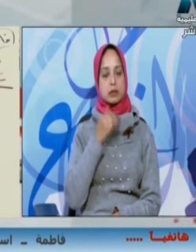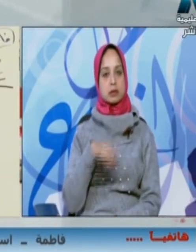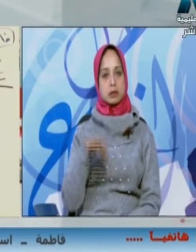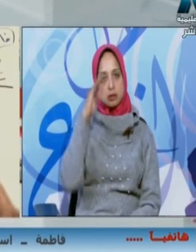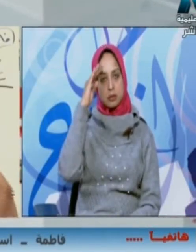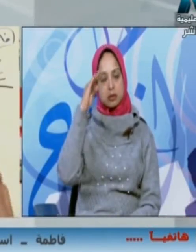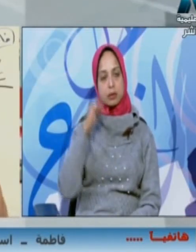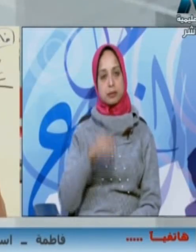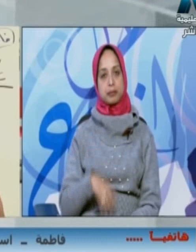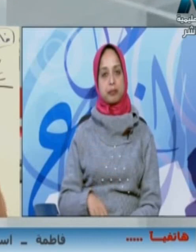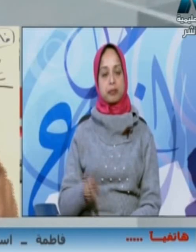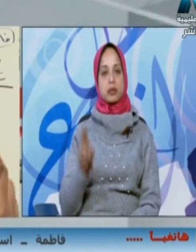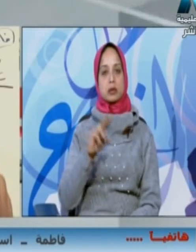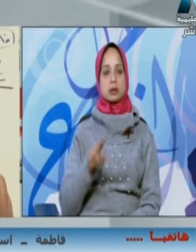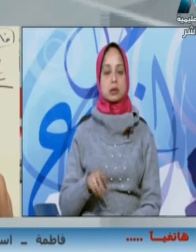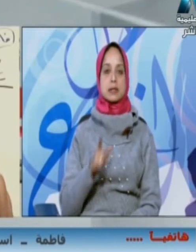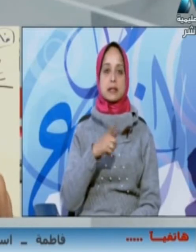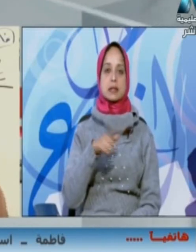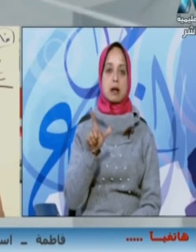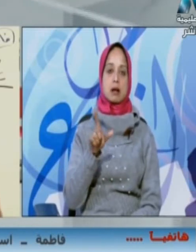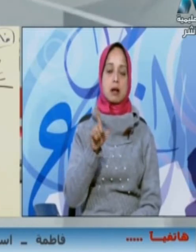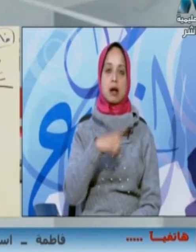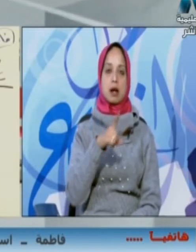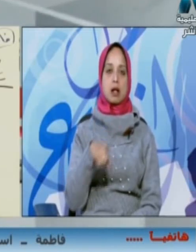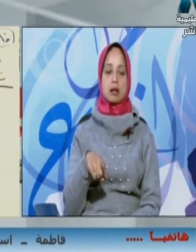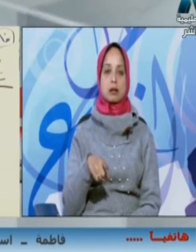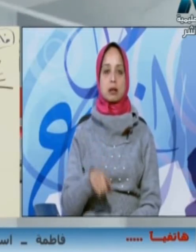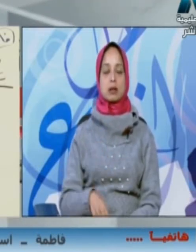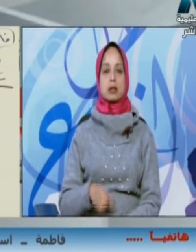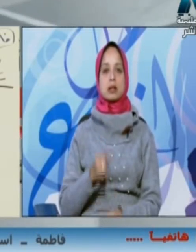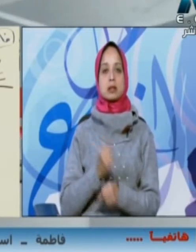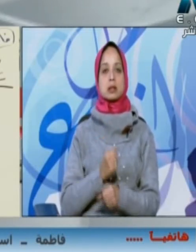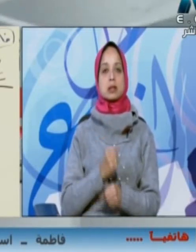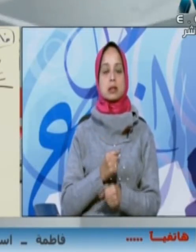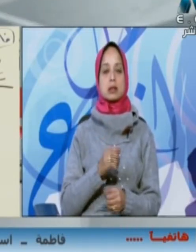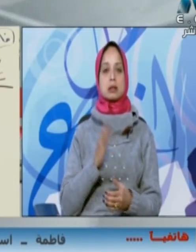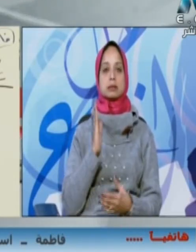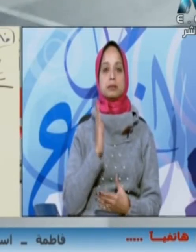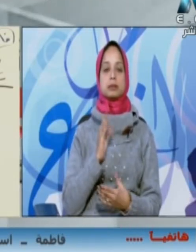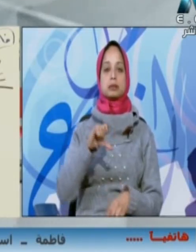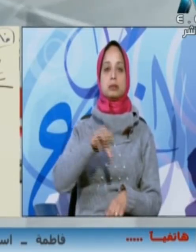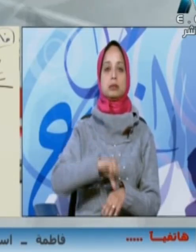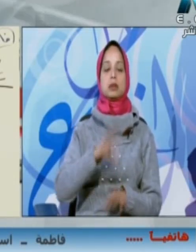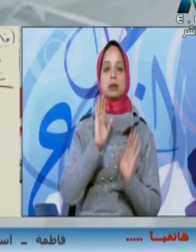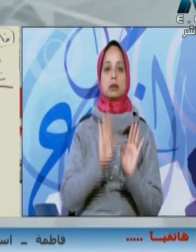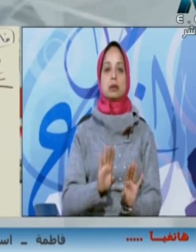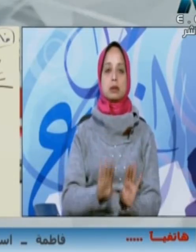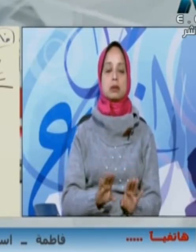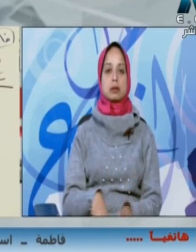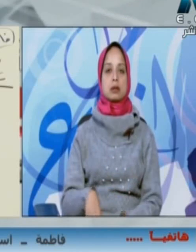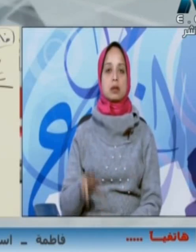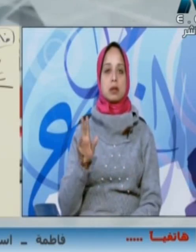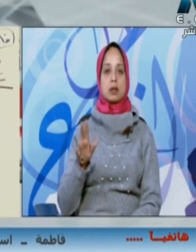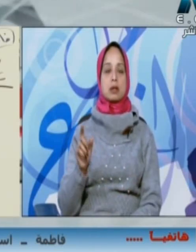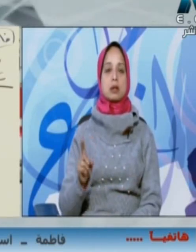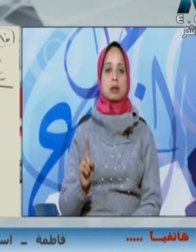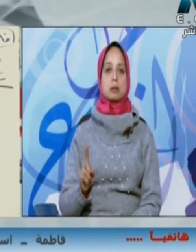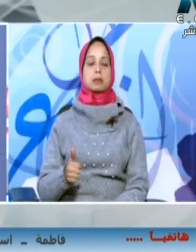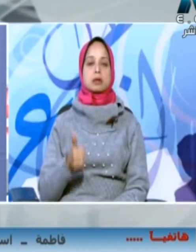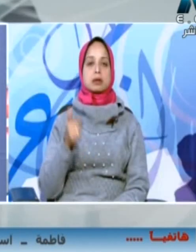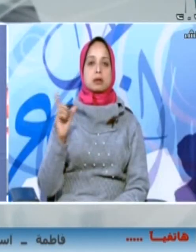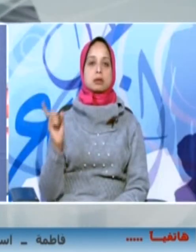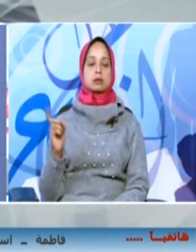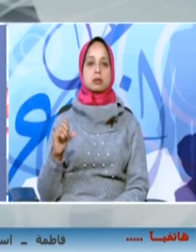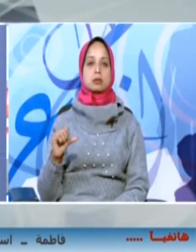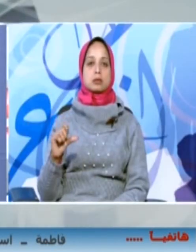فاطمة. تقول ايه؟ تم صح ولا غلط؟ تم تعيين البارودي بعد فبراير 81، تعيينه في ايه يا فاطمة؟ مش لازم احدد. طب تعيين البارودي